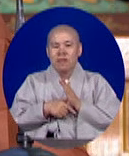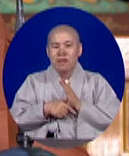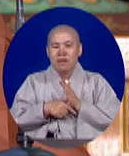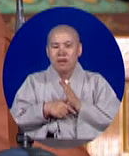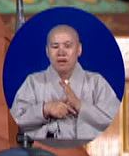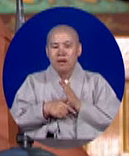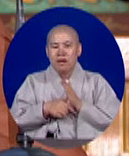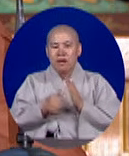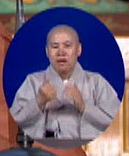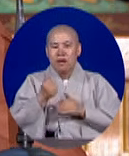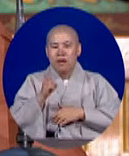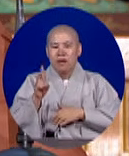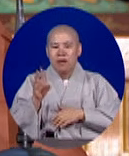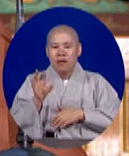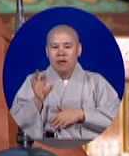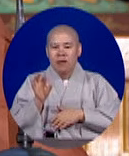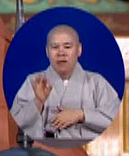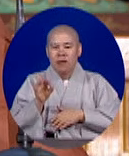향